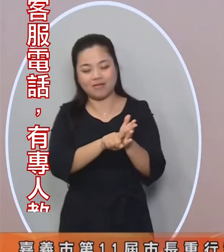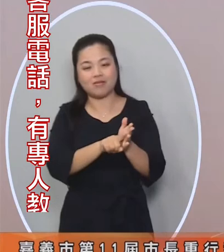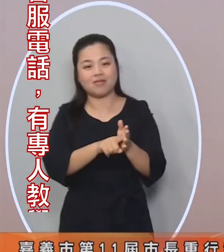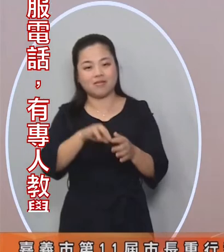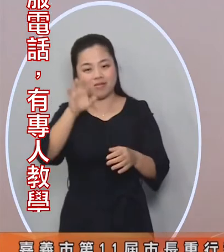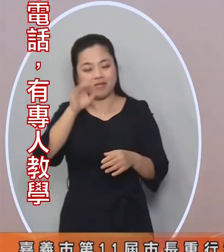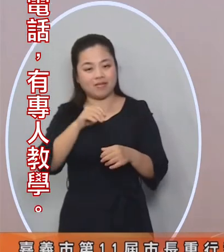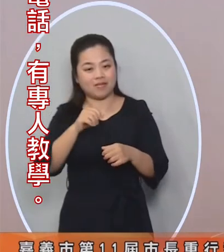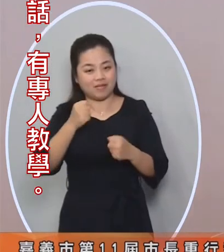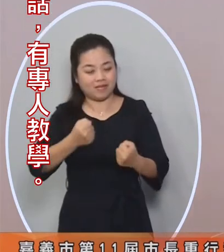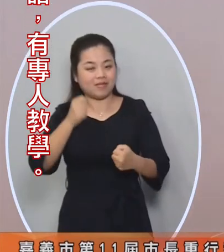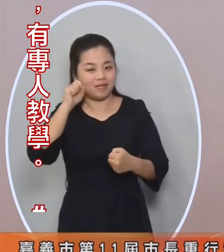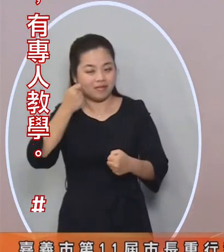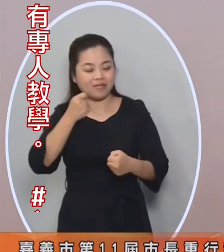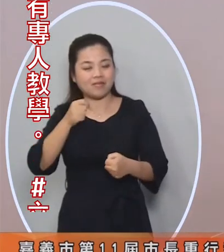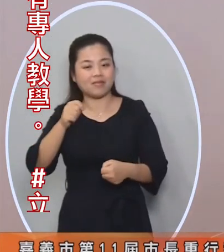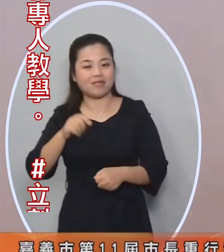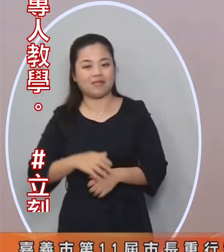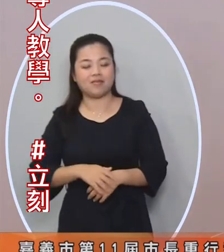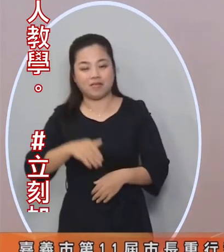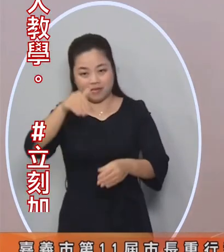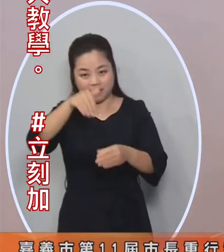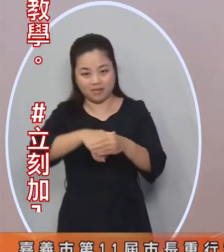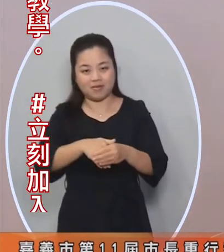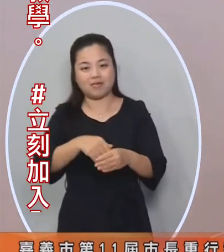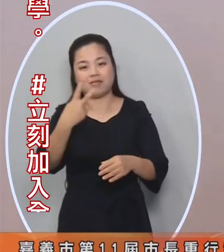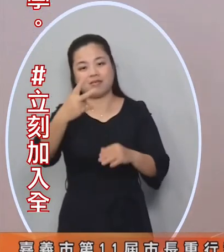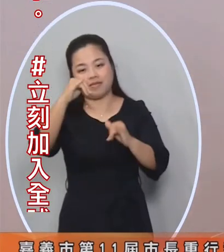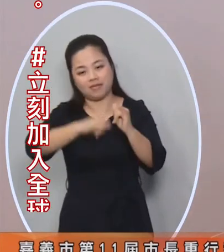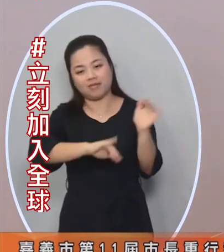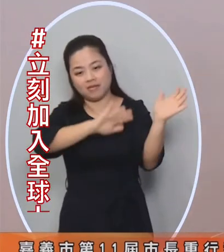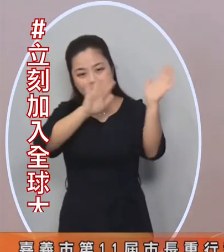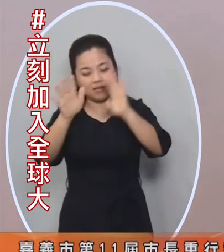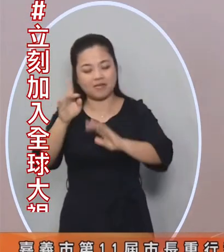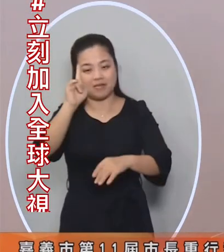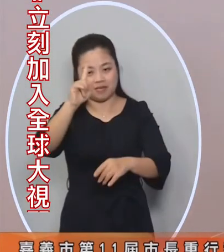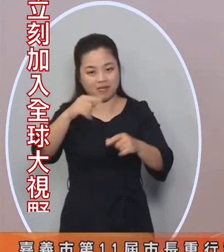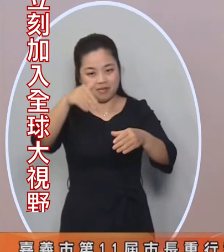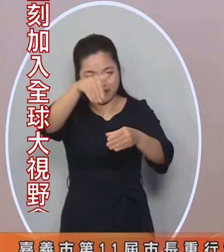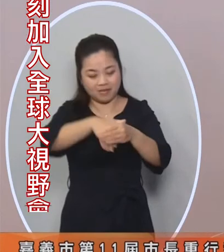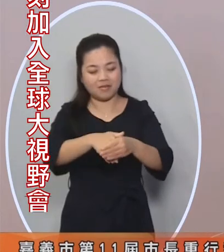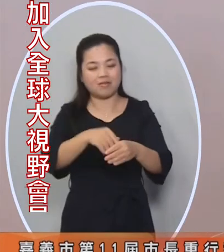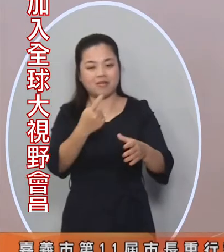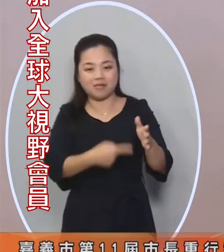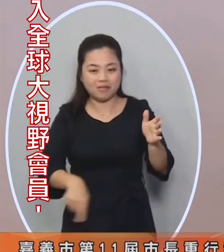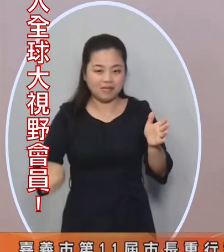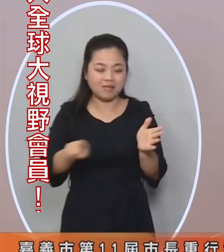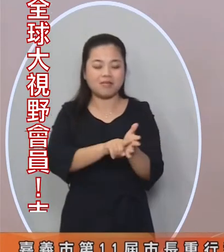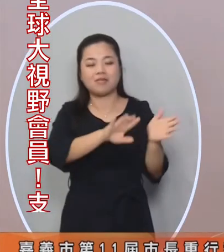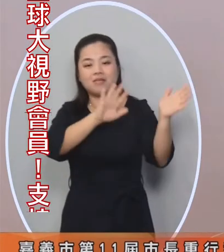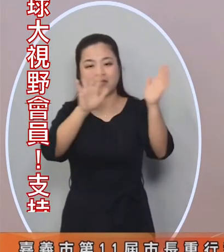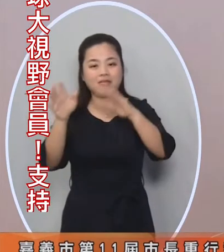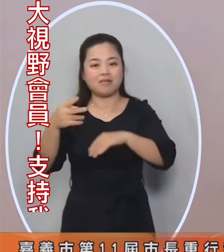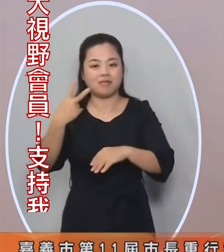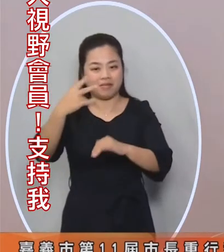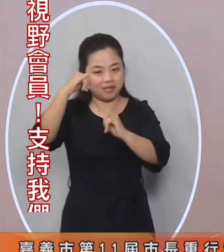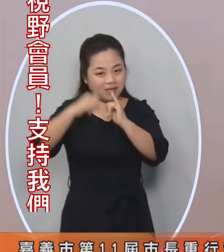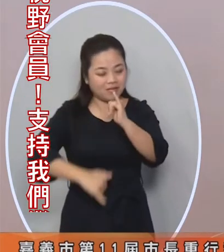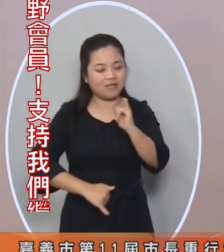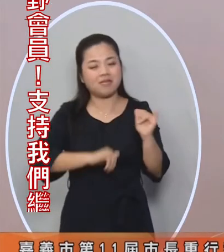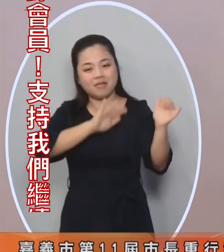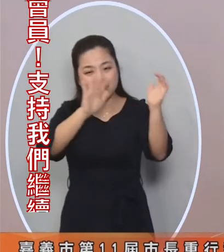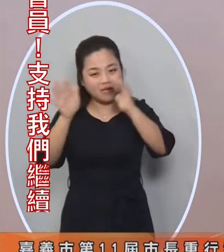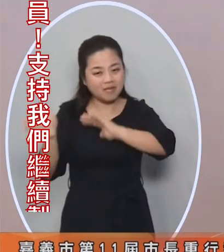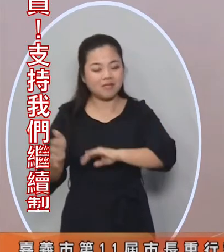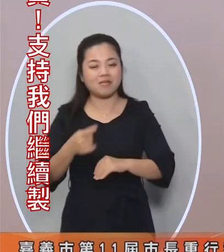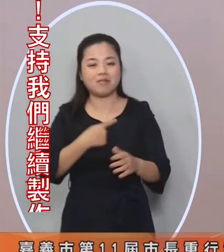来看待。我想一张选票两代情，一张选票一世情，更有两代的情谊。